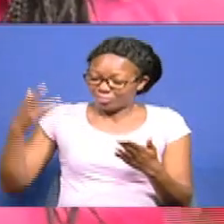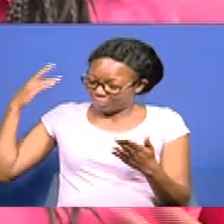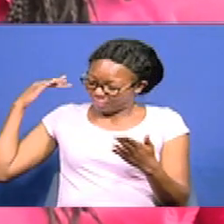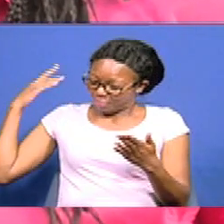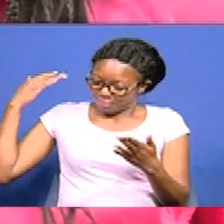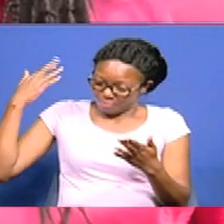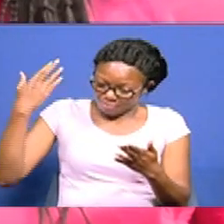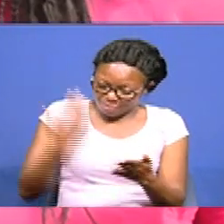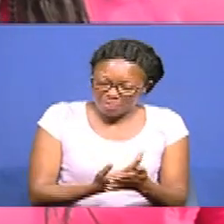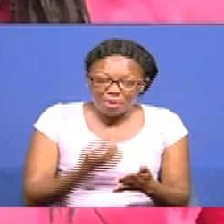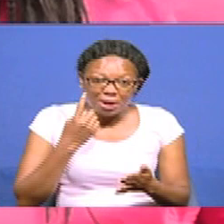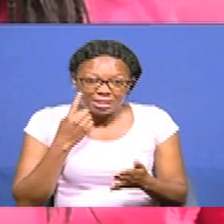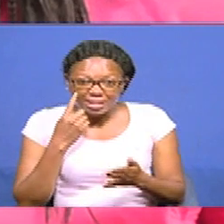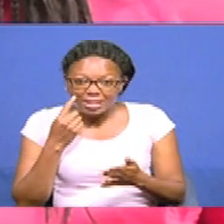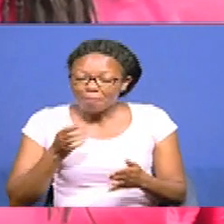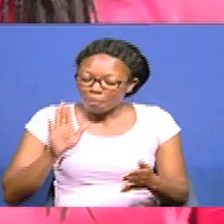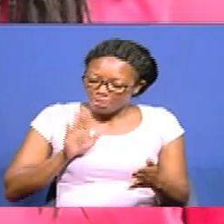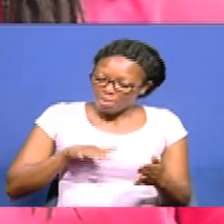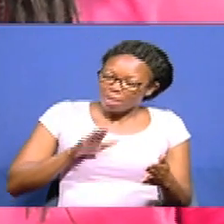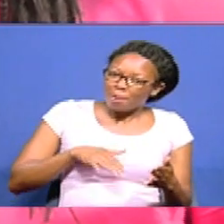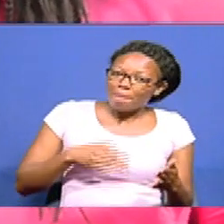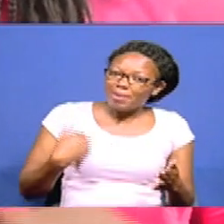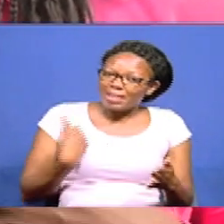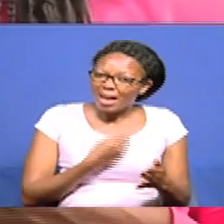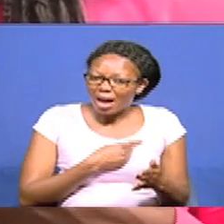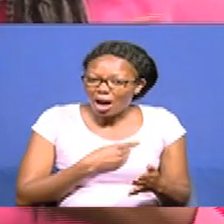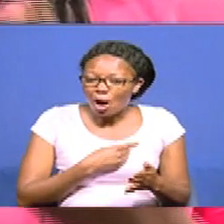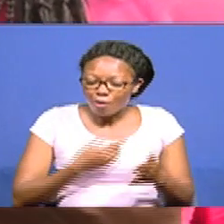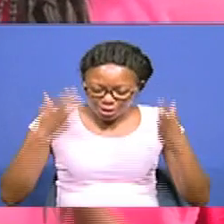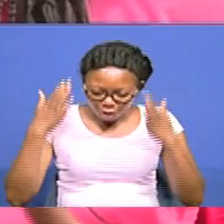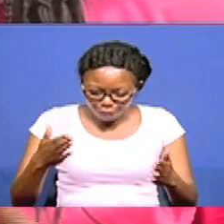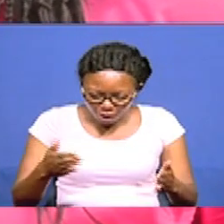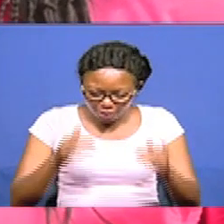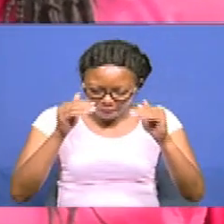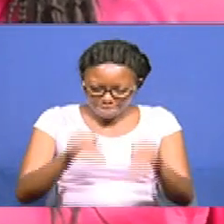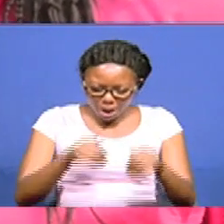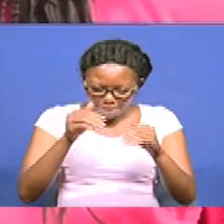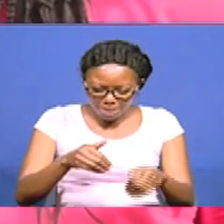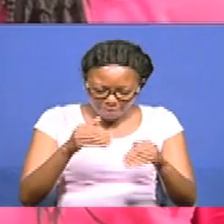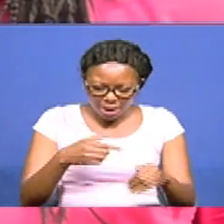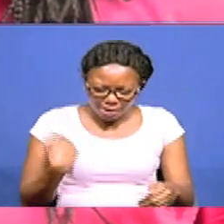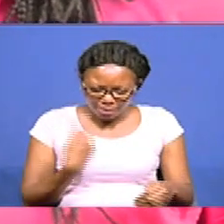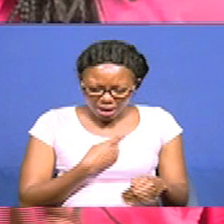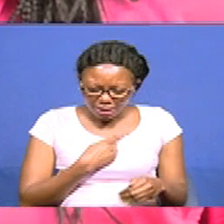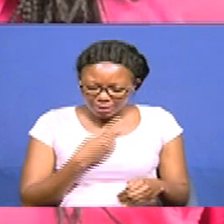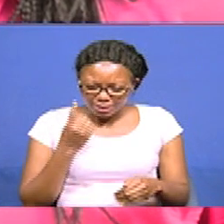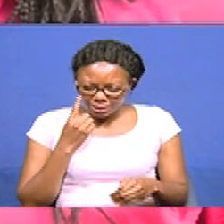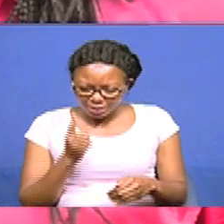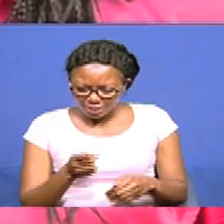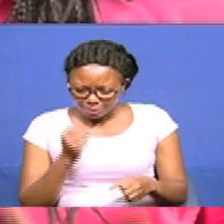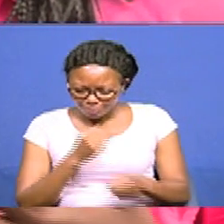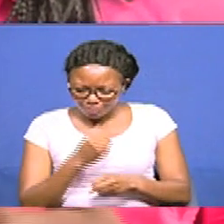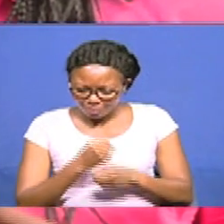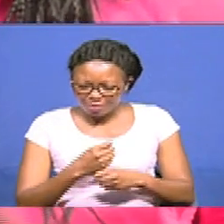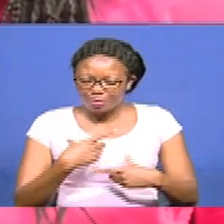na when we were growing up tuliona mama akifarm, kwa hivyo nikawa na hiyo desire ya kufarm. So